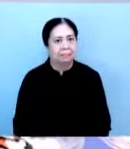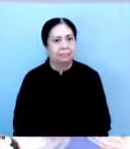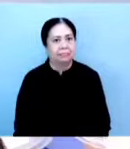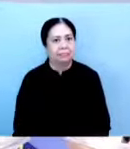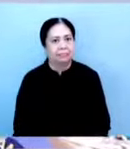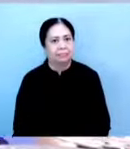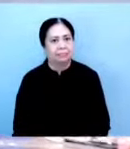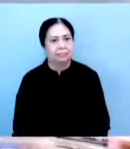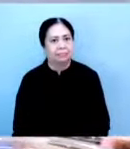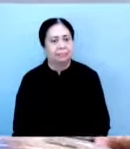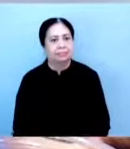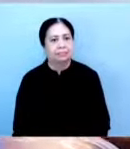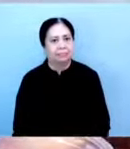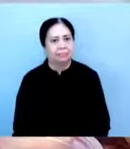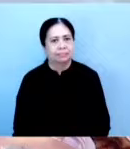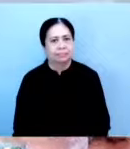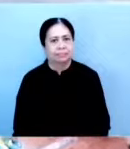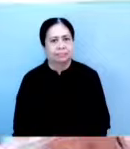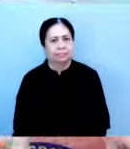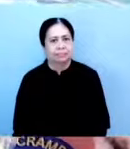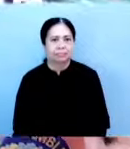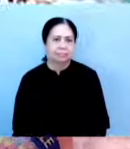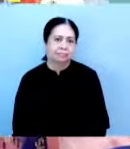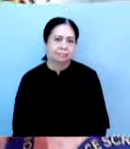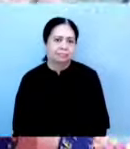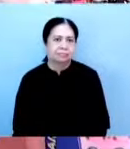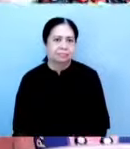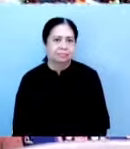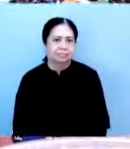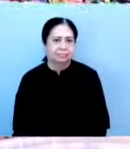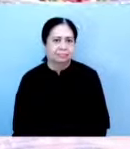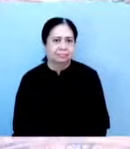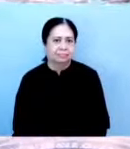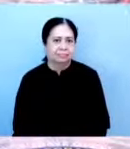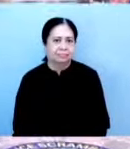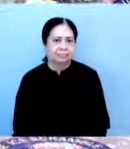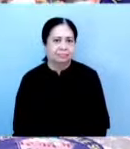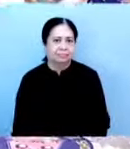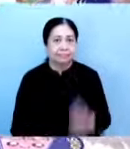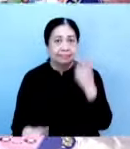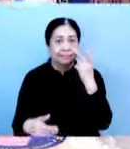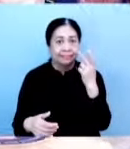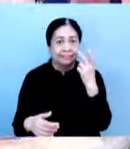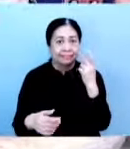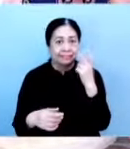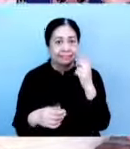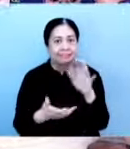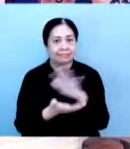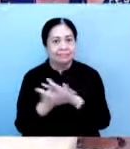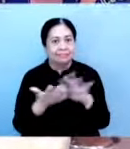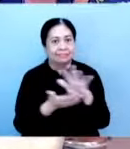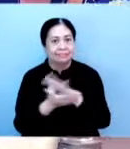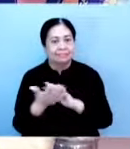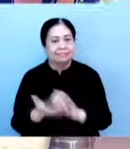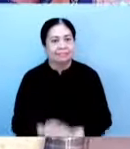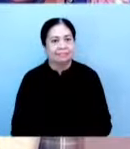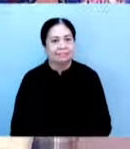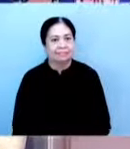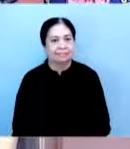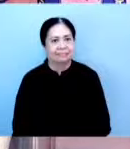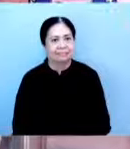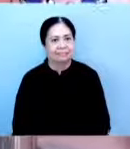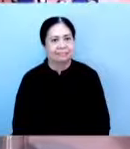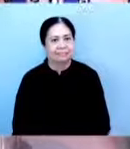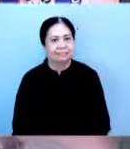siya Ito meron na to niyan ito na Tina saakin Ang sarap